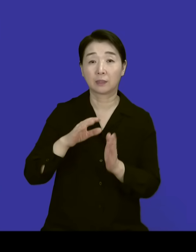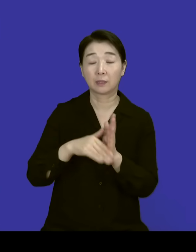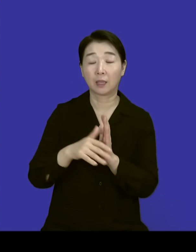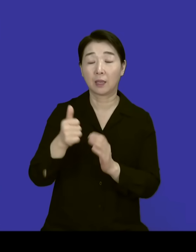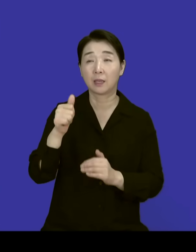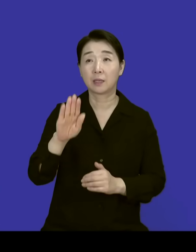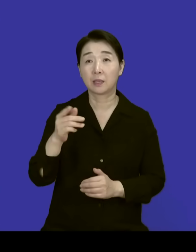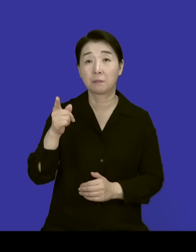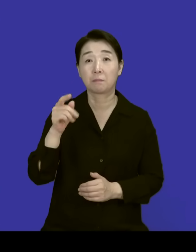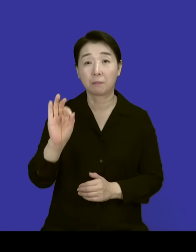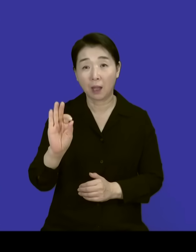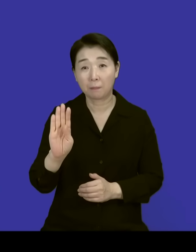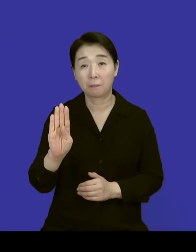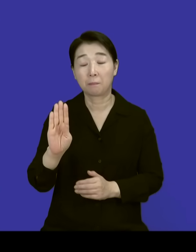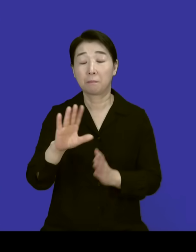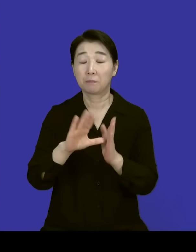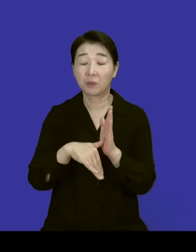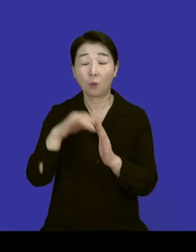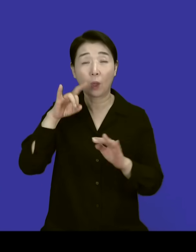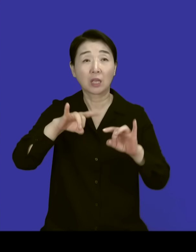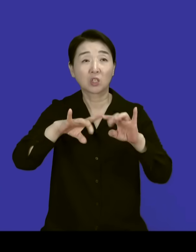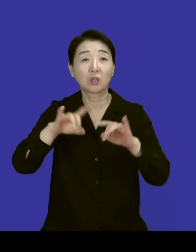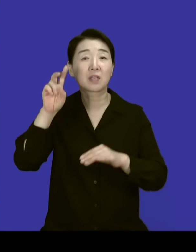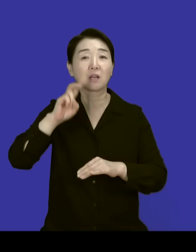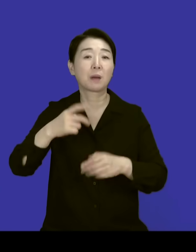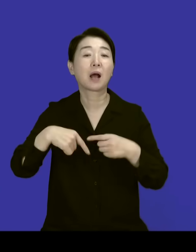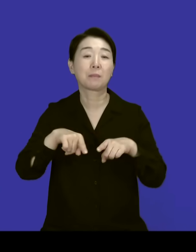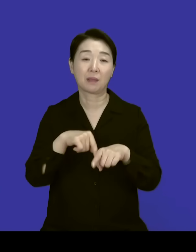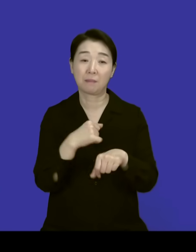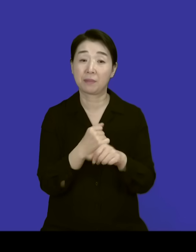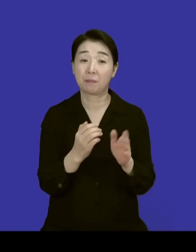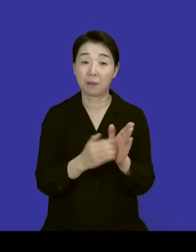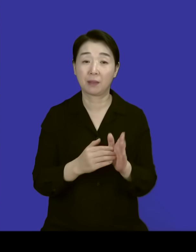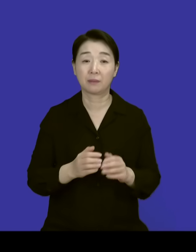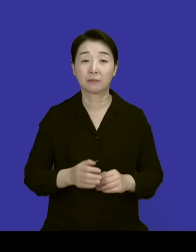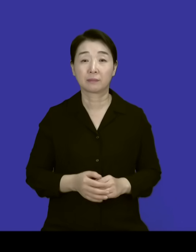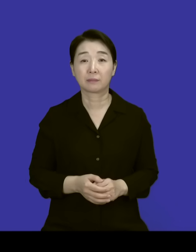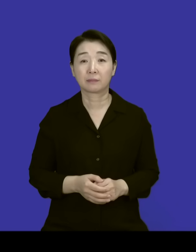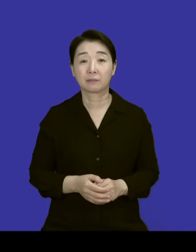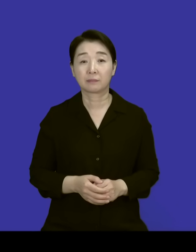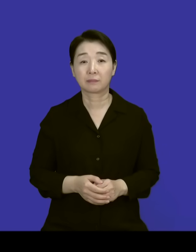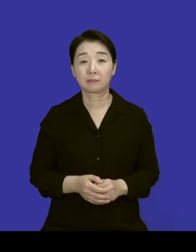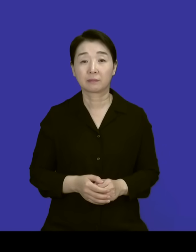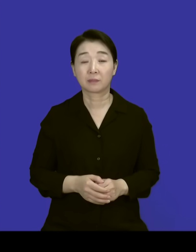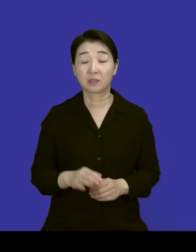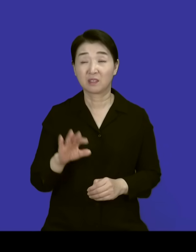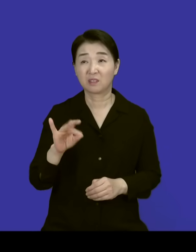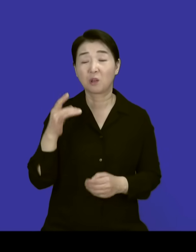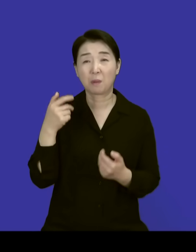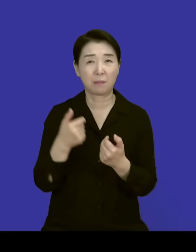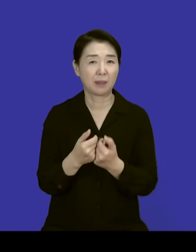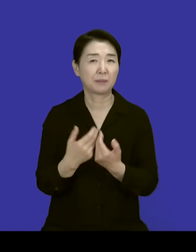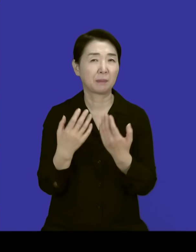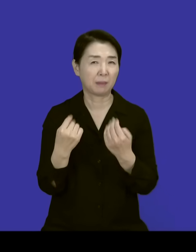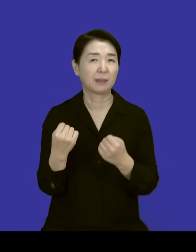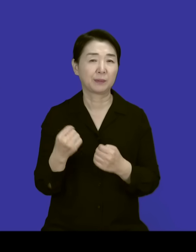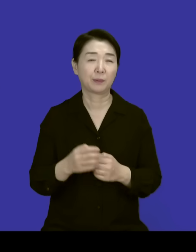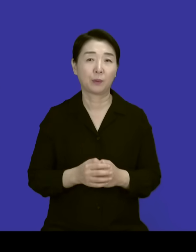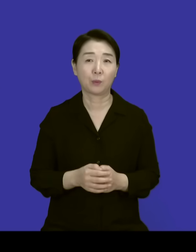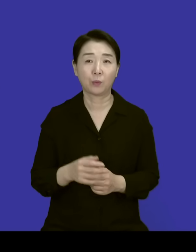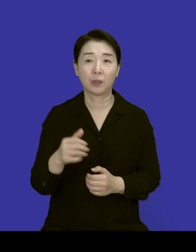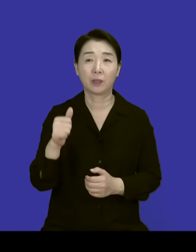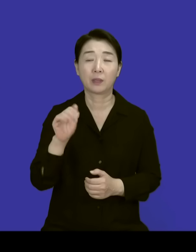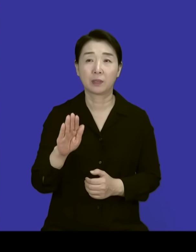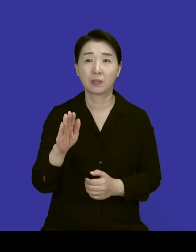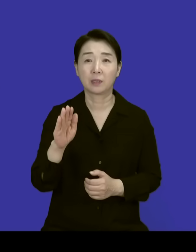제가 그렇죠, 히트로닉이라는 장르를 약간 했거든요. 그때 네네. 바꿨거든요. 그래서 예. 처음에 반대도 많았어요. 그분도 아, 힙합을 해야지